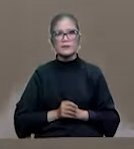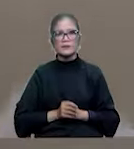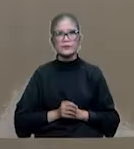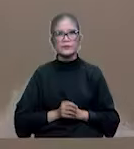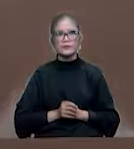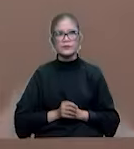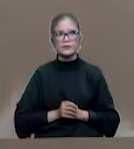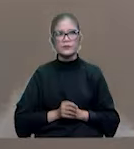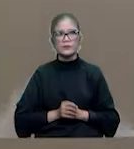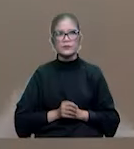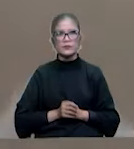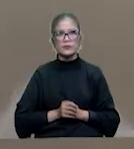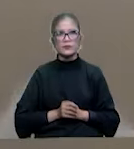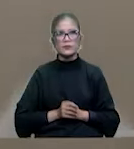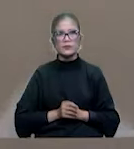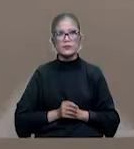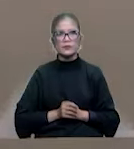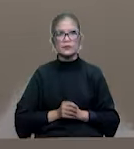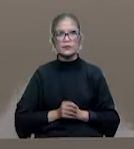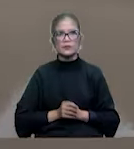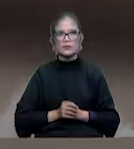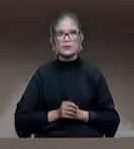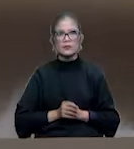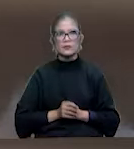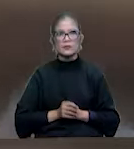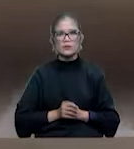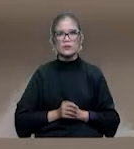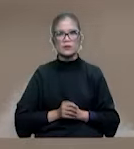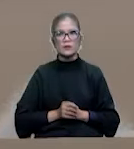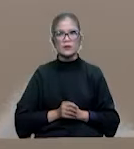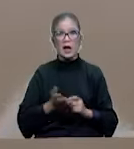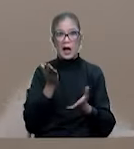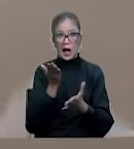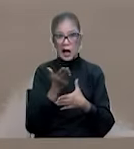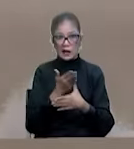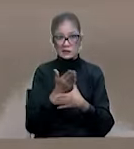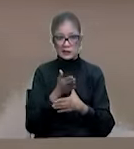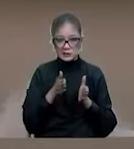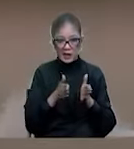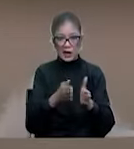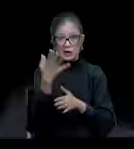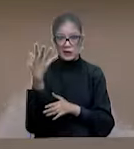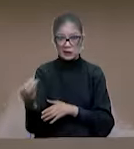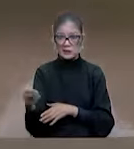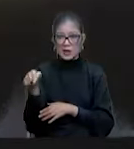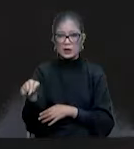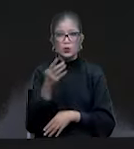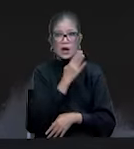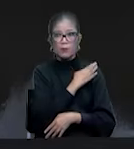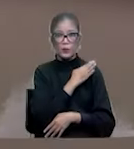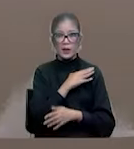Jalan Desa Karangtengah putus, longsor. Akses jalan menuju kantor Desa Karangtengah Pagedangan Kabupaten